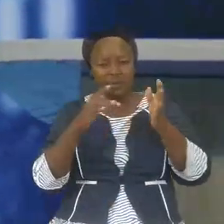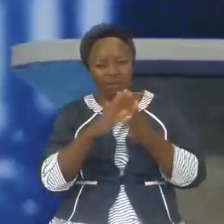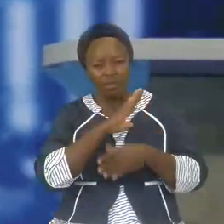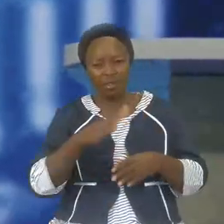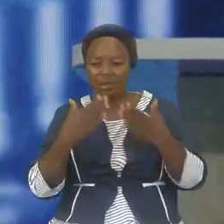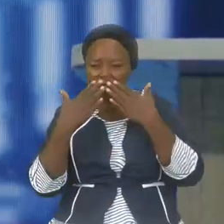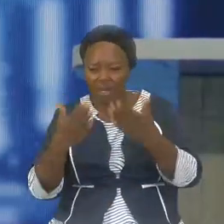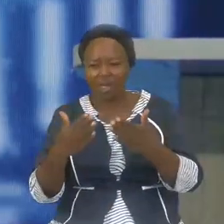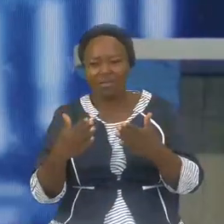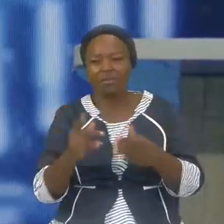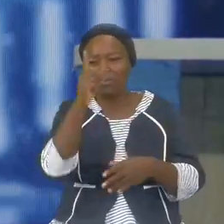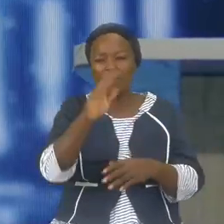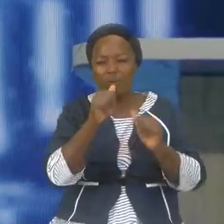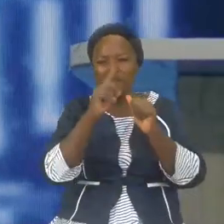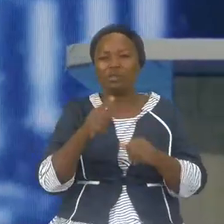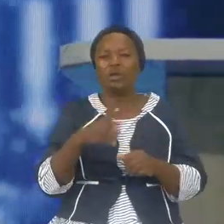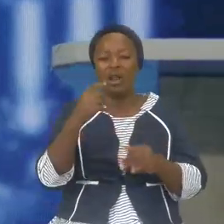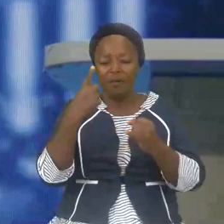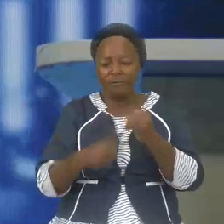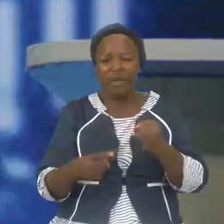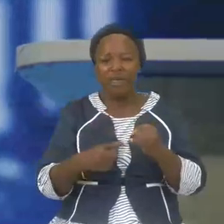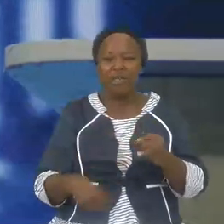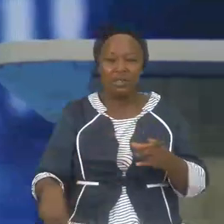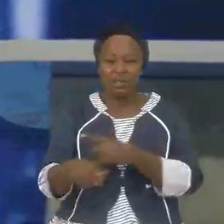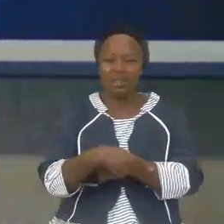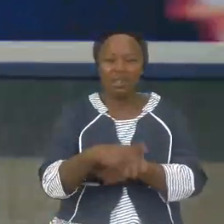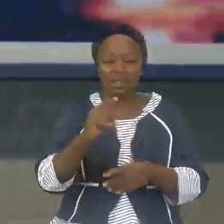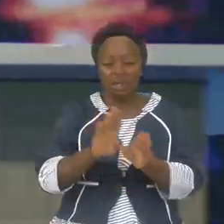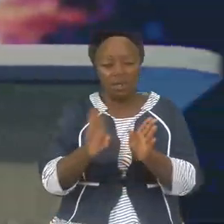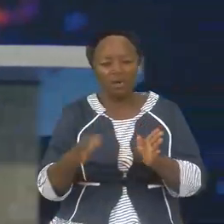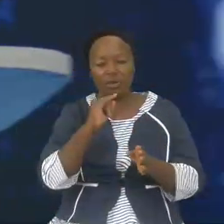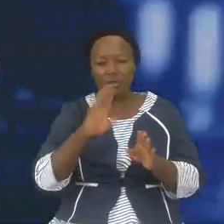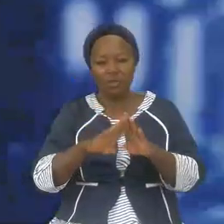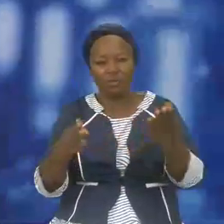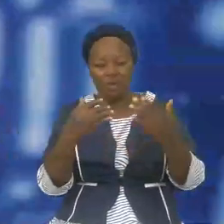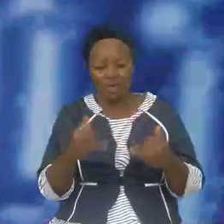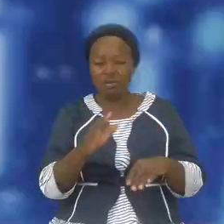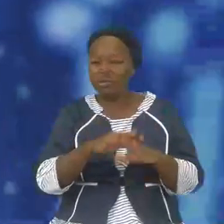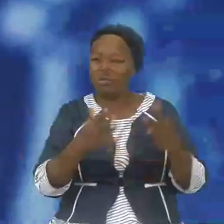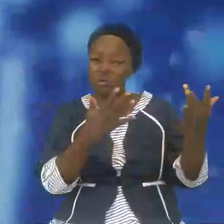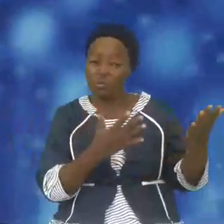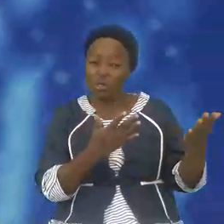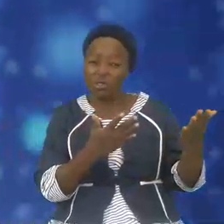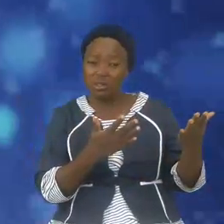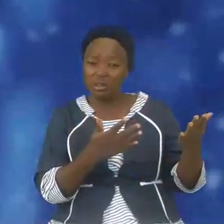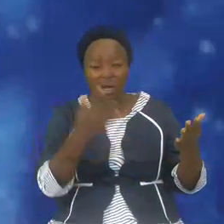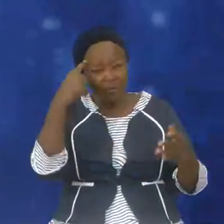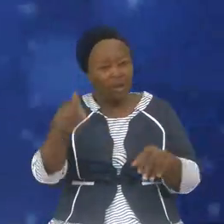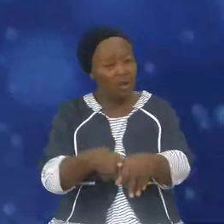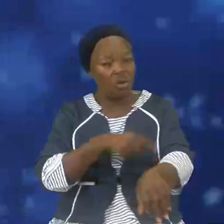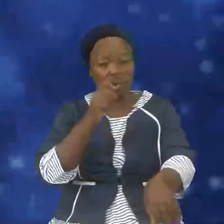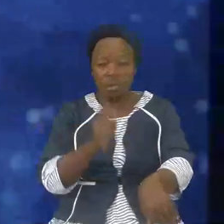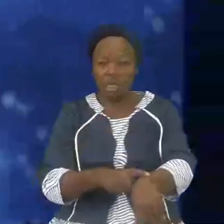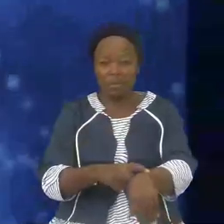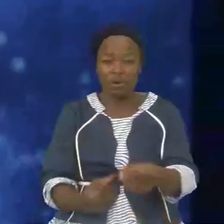Merci beaucoup. Dieu te bénisse. Le dernier jour, la porte est ouverte maintenant. Faut pas trop attendre jusqu'à